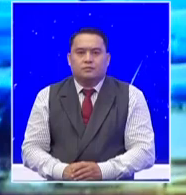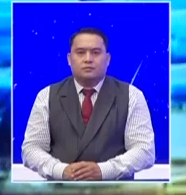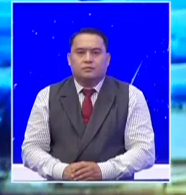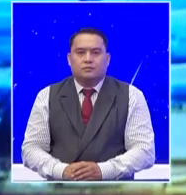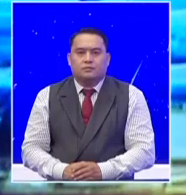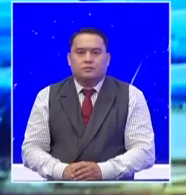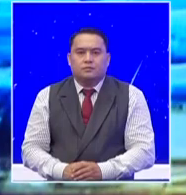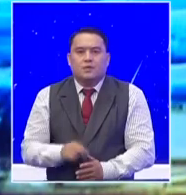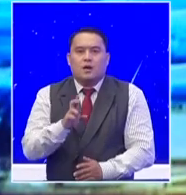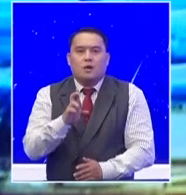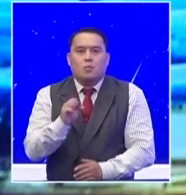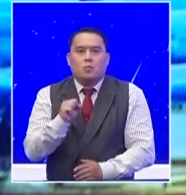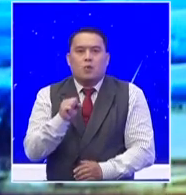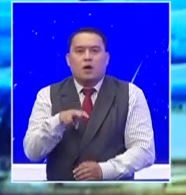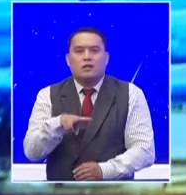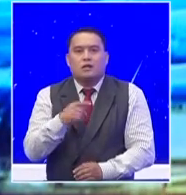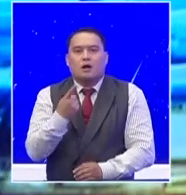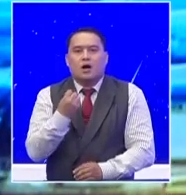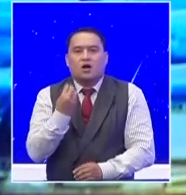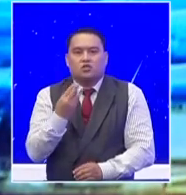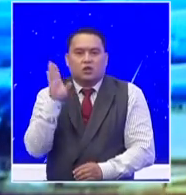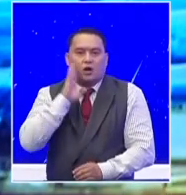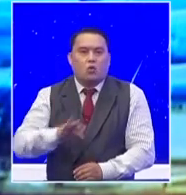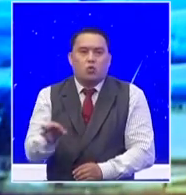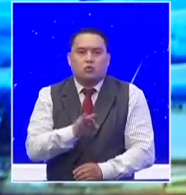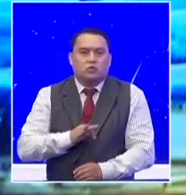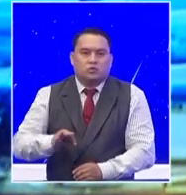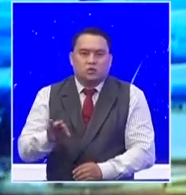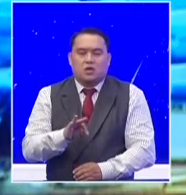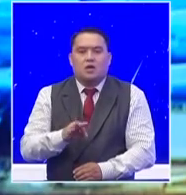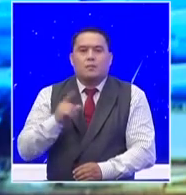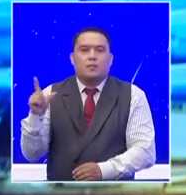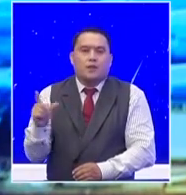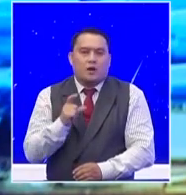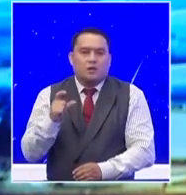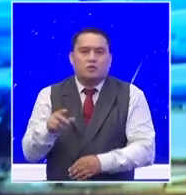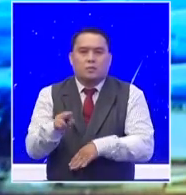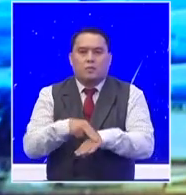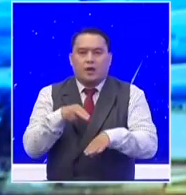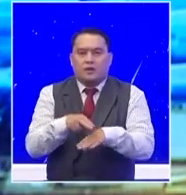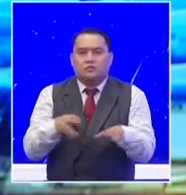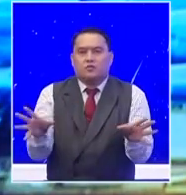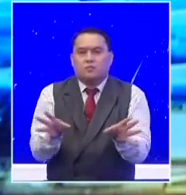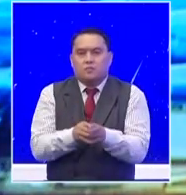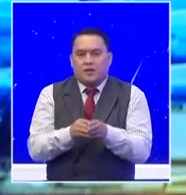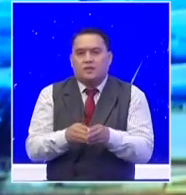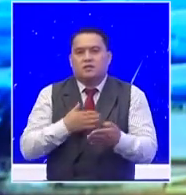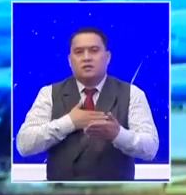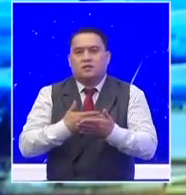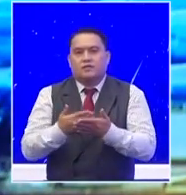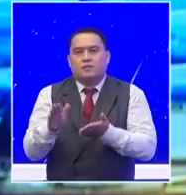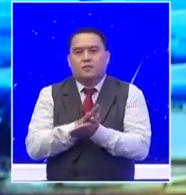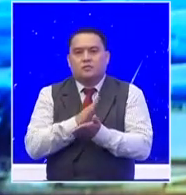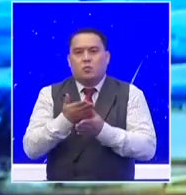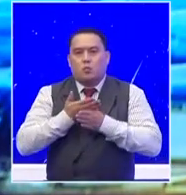На Балхаше высадился экологический десант. Сотрудники департаментов экологии и полиции совместно с бойцами Жаслуэль выехали на берег